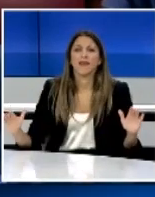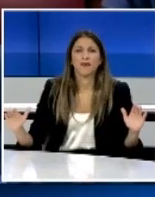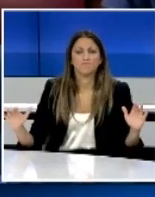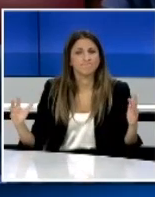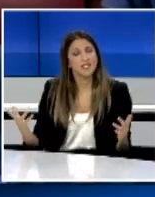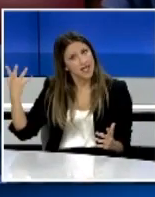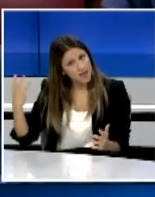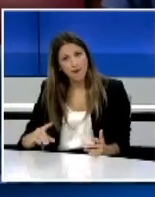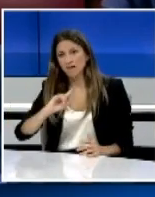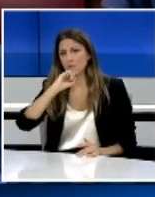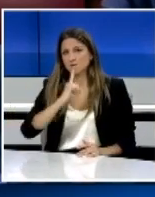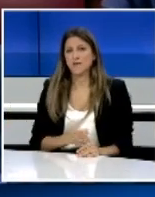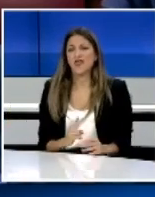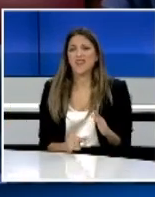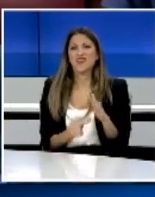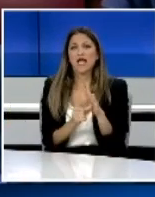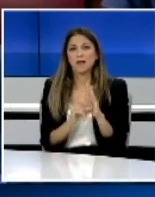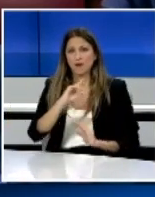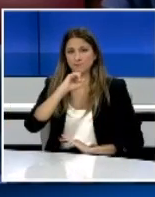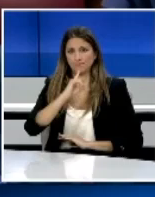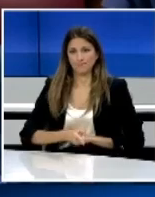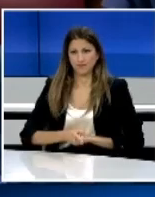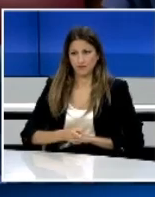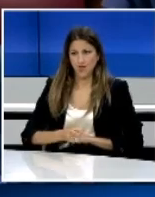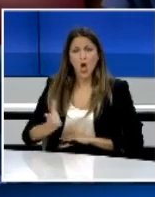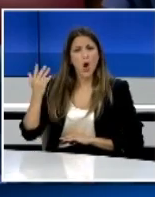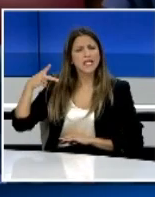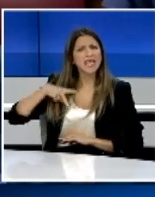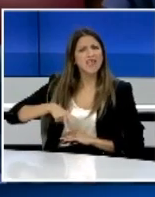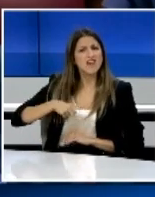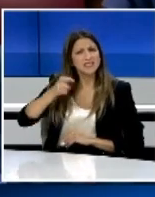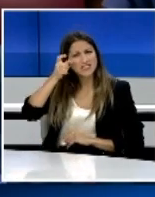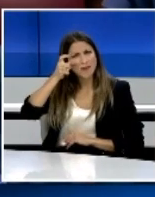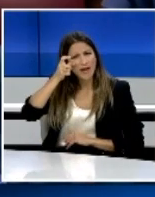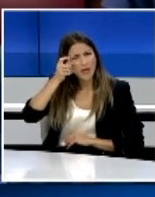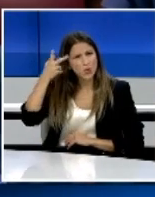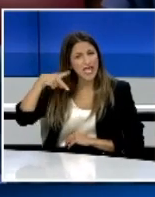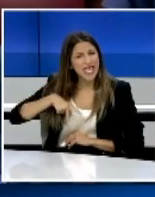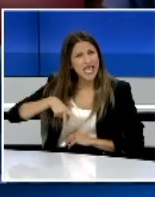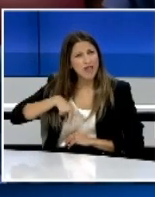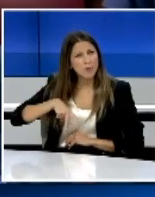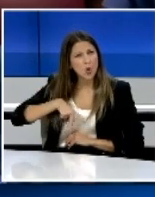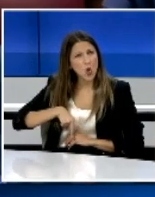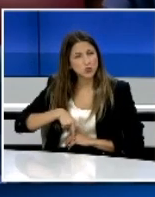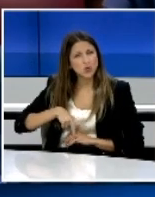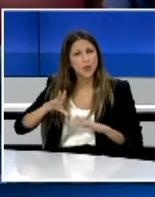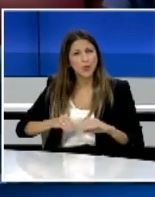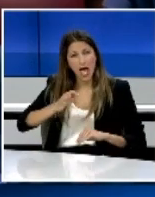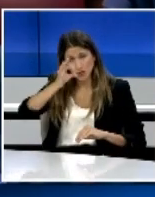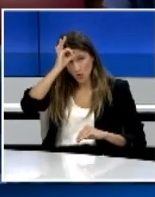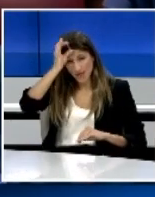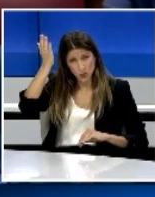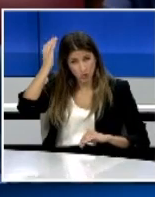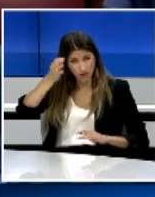επίσης διάταγμα επί των ημερών σας της κυβερνήσεως Σαμαρά, του κ. Δένδια, υπουργός τότε δημόσιας τάξης,